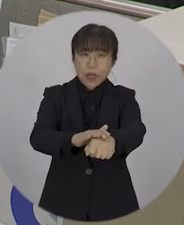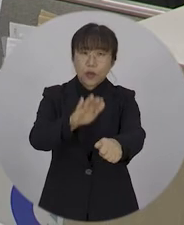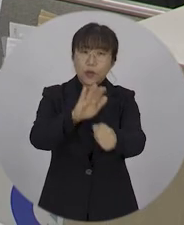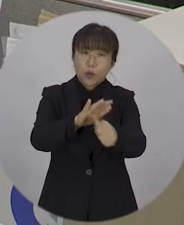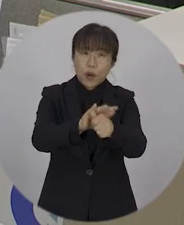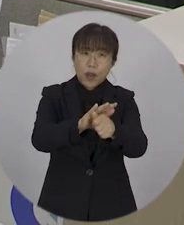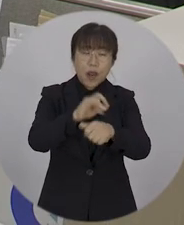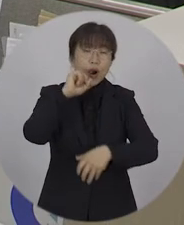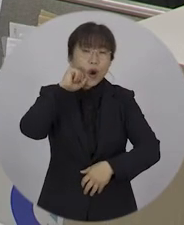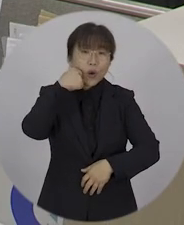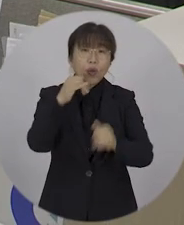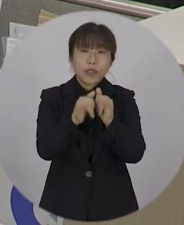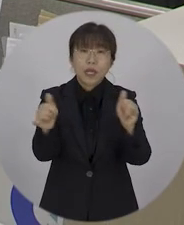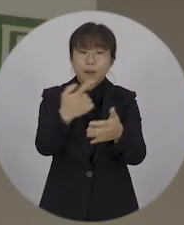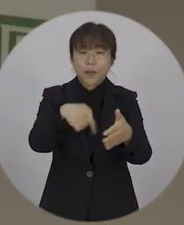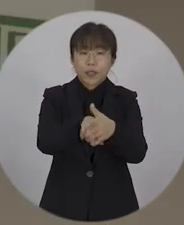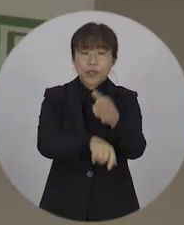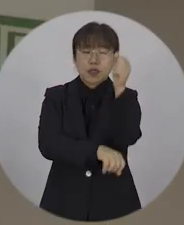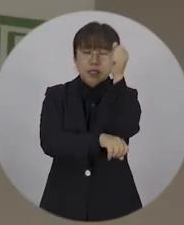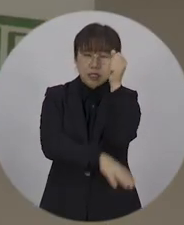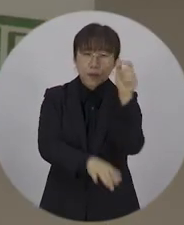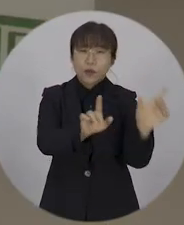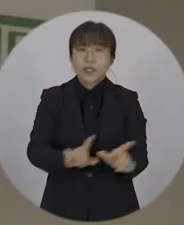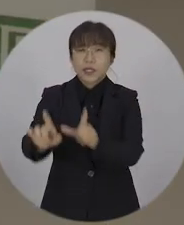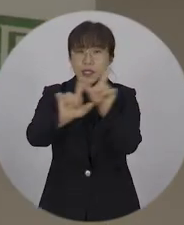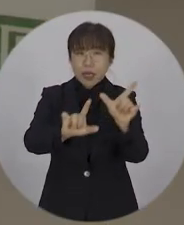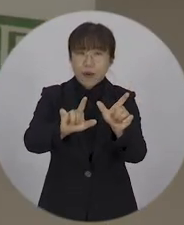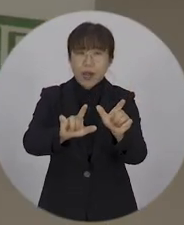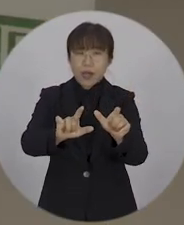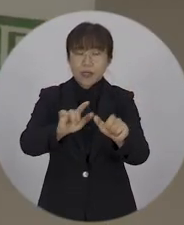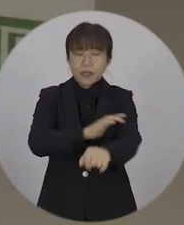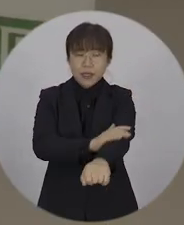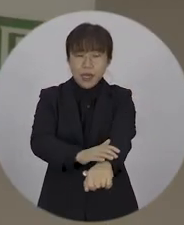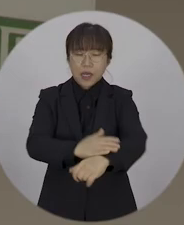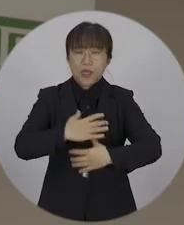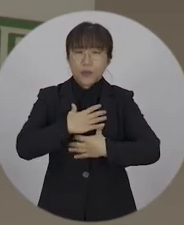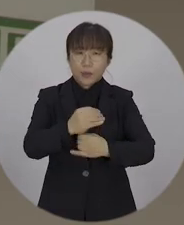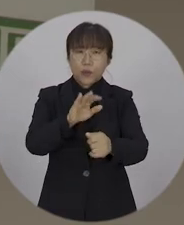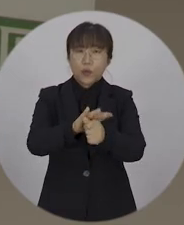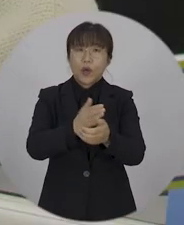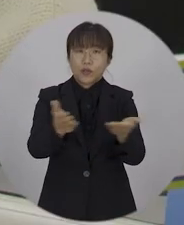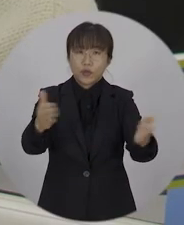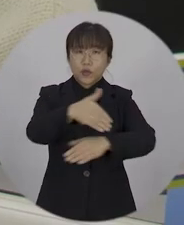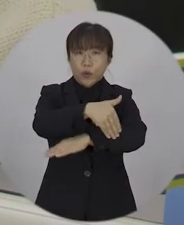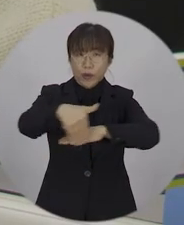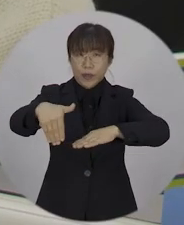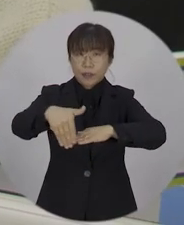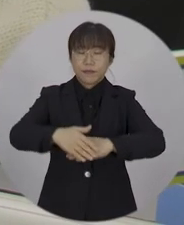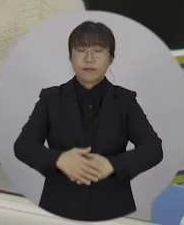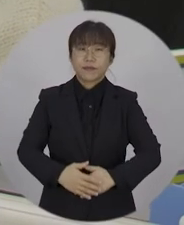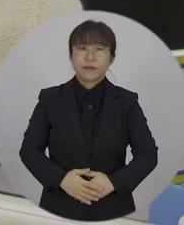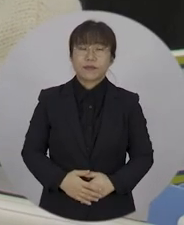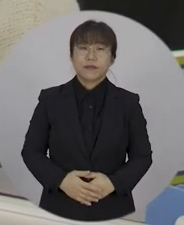구축하는 등 취약계층 주민의 기본 생활 보장을 한층 더 경고의 한다는 방침입니다